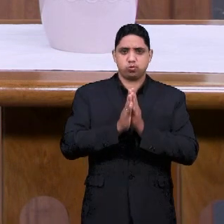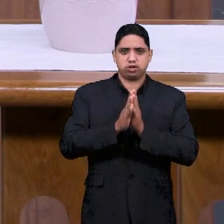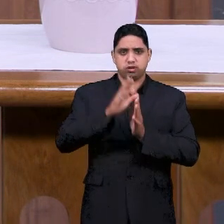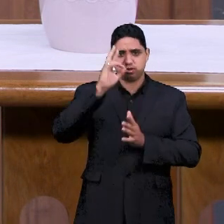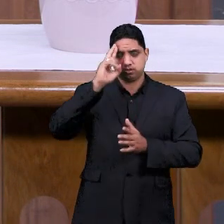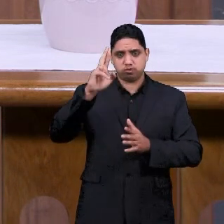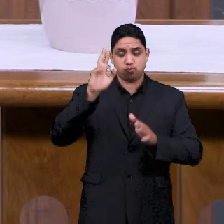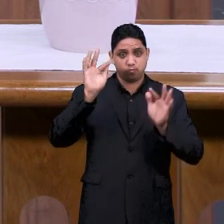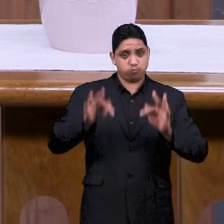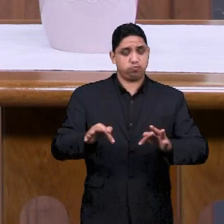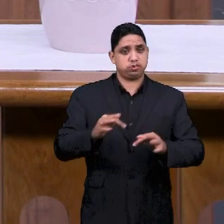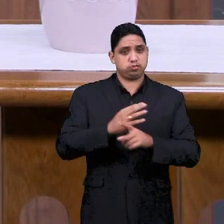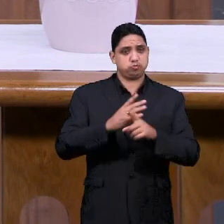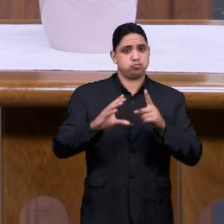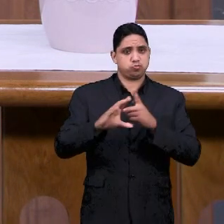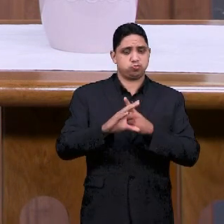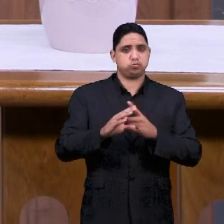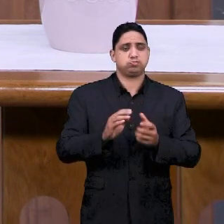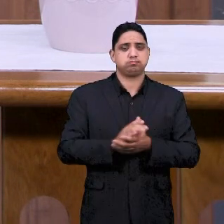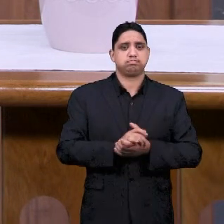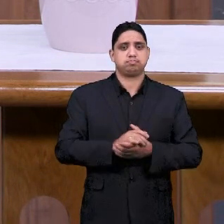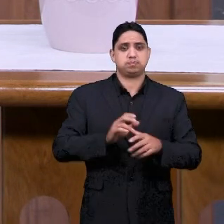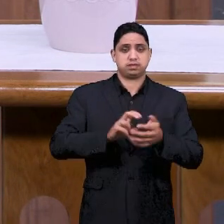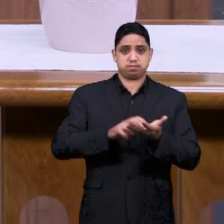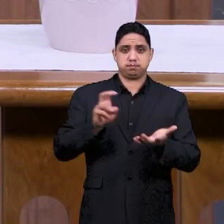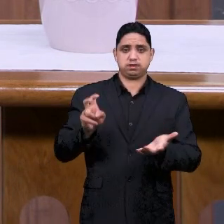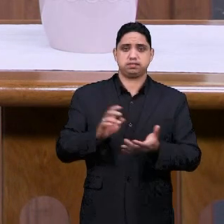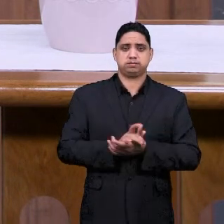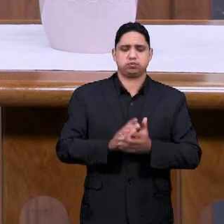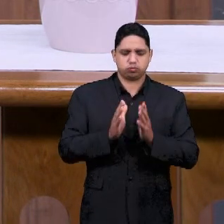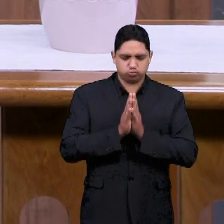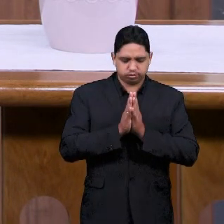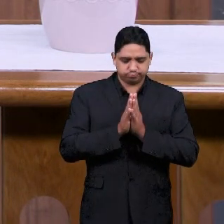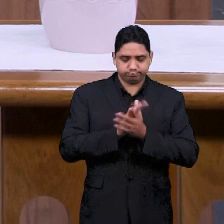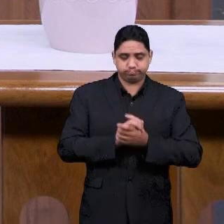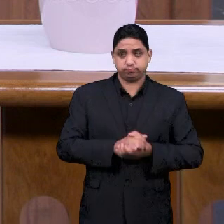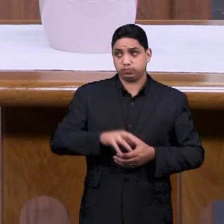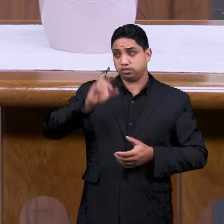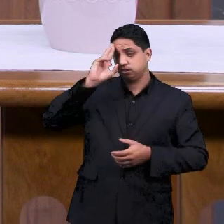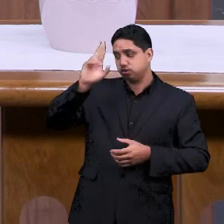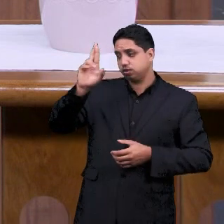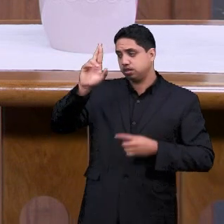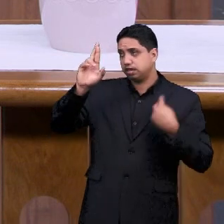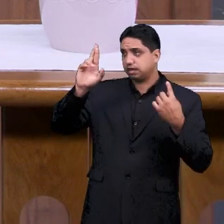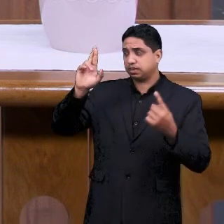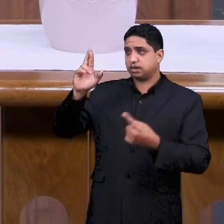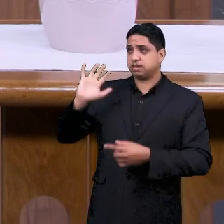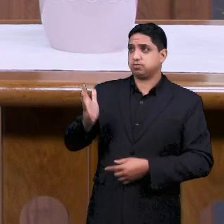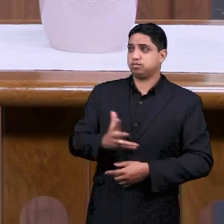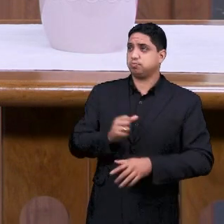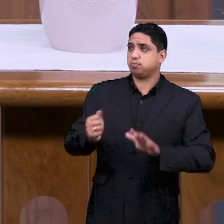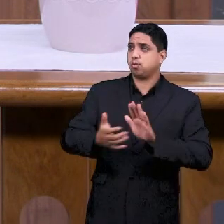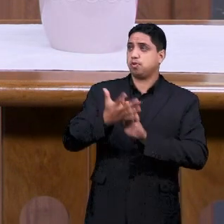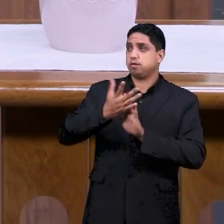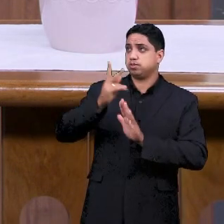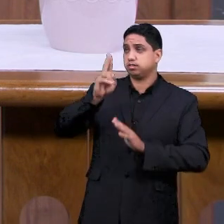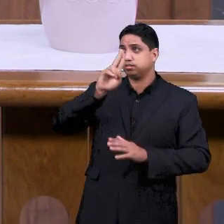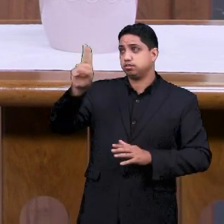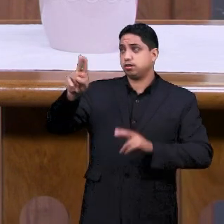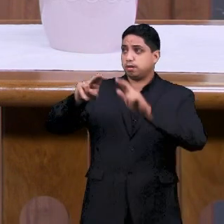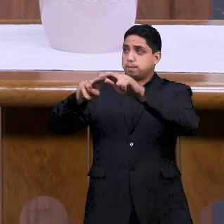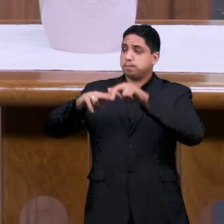prier au Seigneur et remettre sur l'autel du Seigneur notre culte de ce matin. Nous allons prier. Seigneur, nous te louons, nous louons ton nom pour